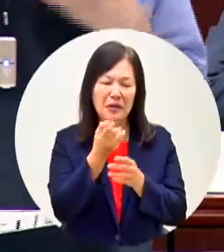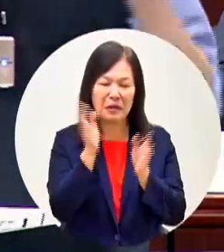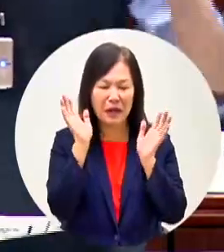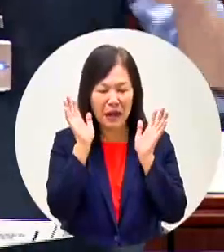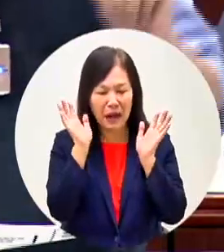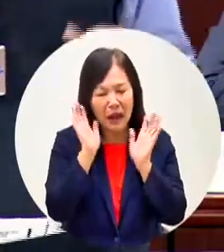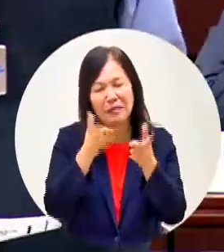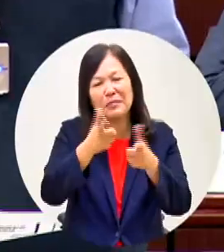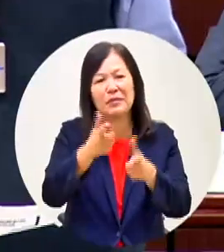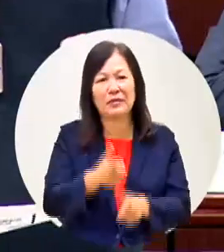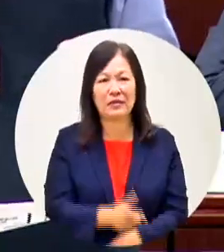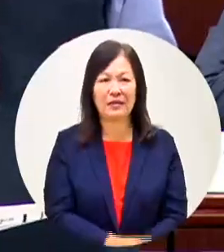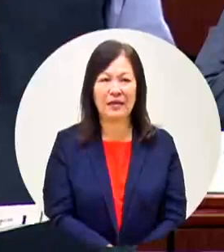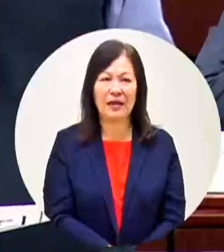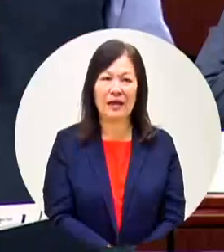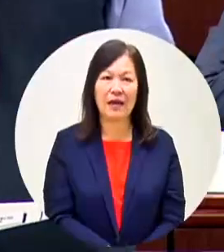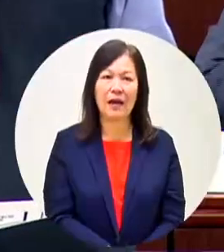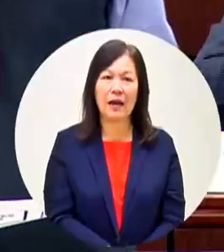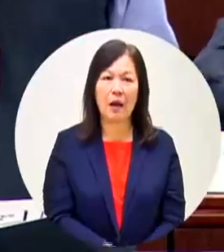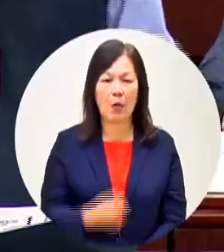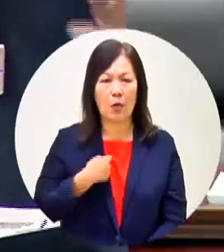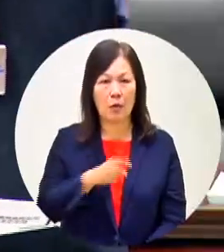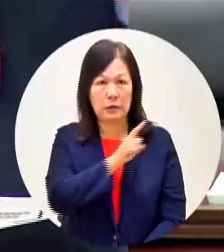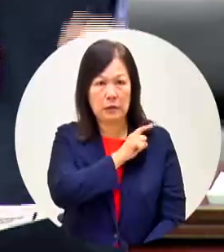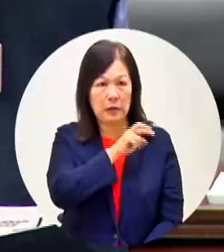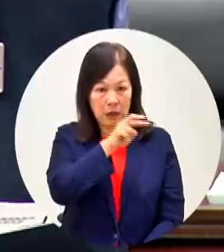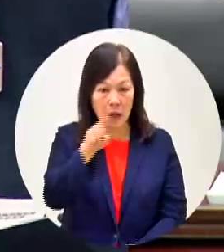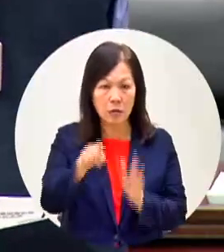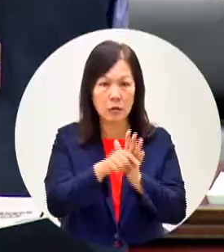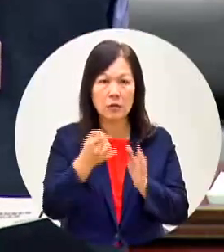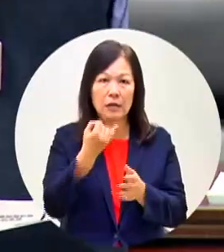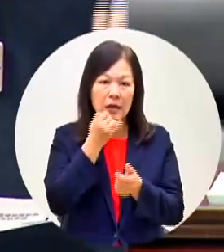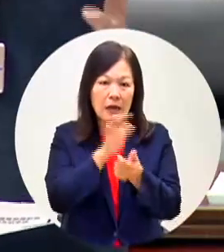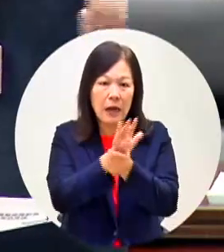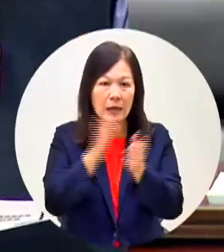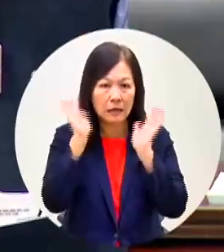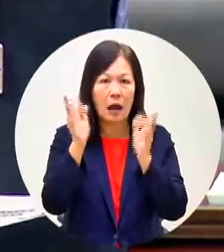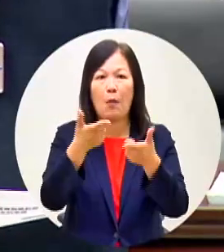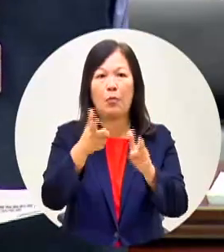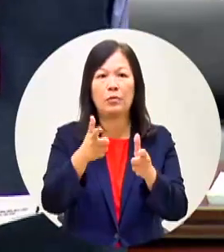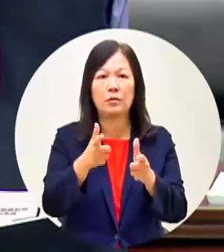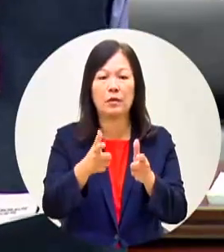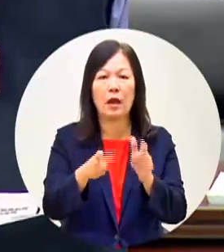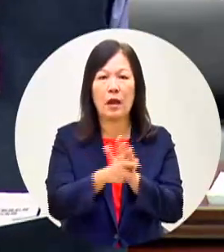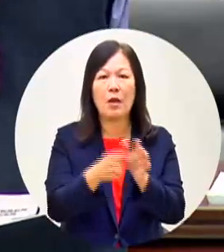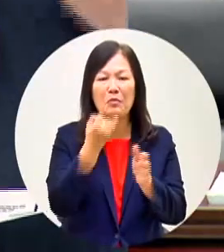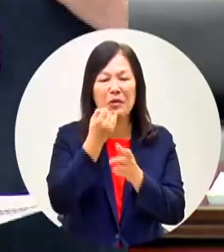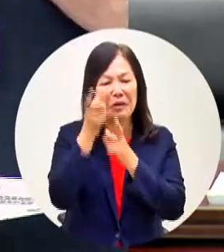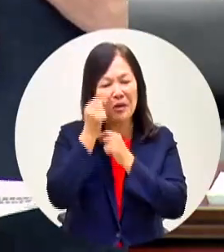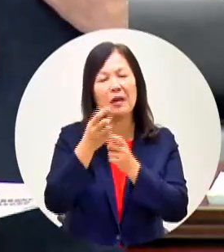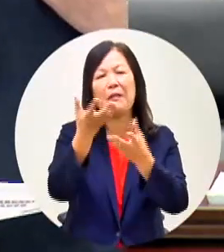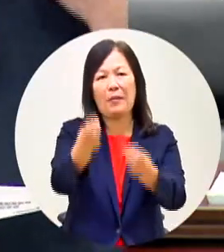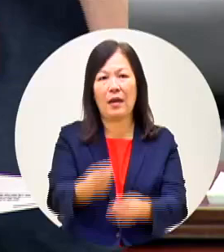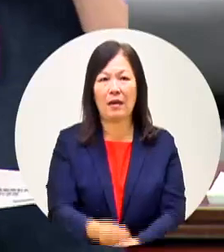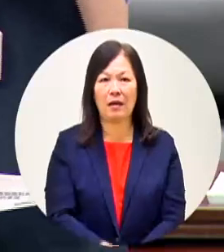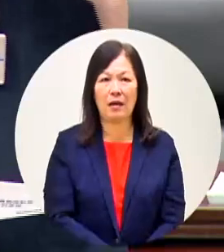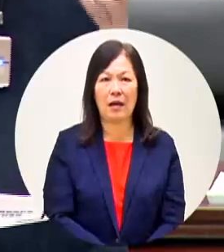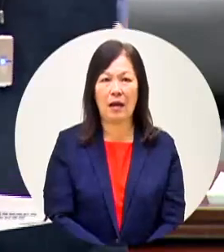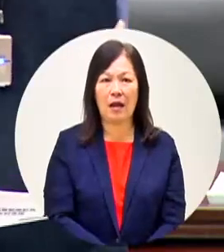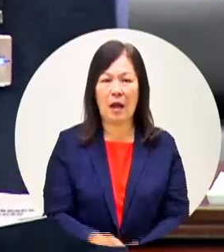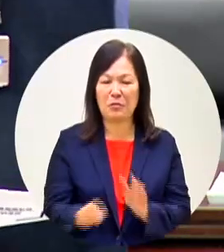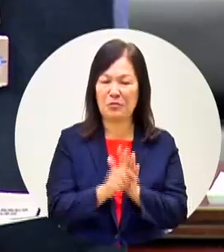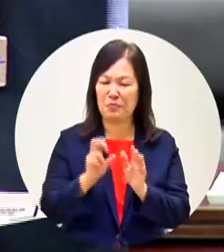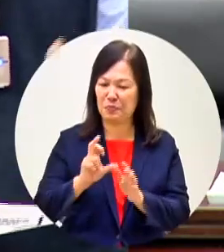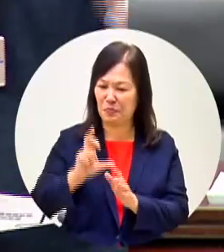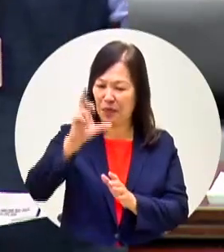好，我的看法，高雄不是一个可爱的小孩，高雄不叫可怜的，高雄是一个沉睡的巨人，这是我的看法。我认为